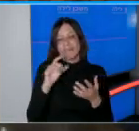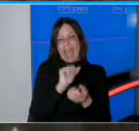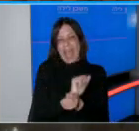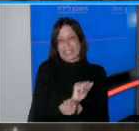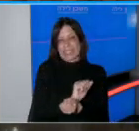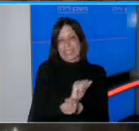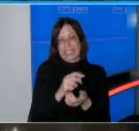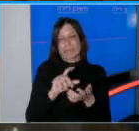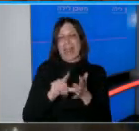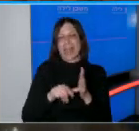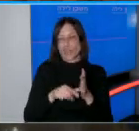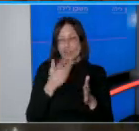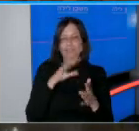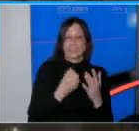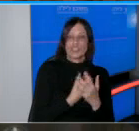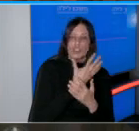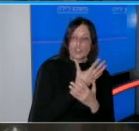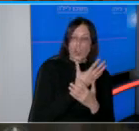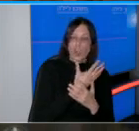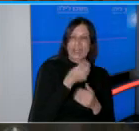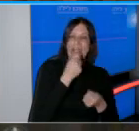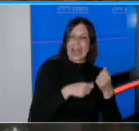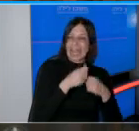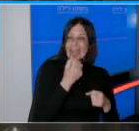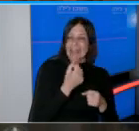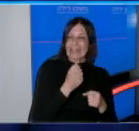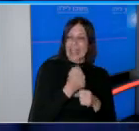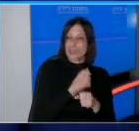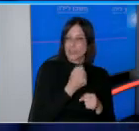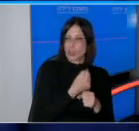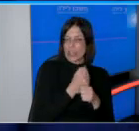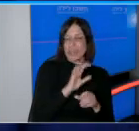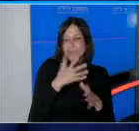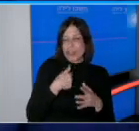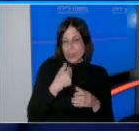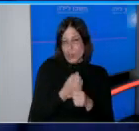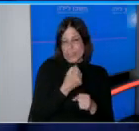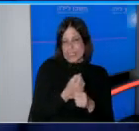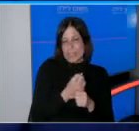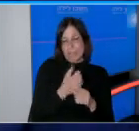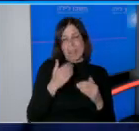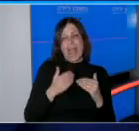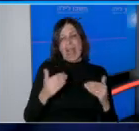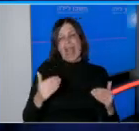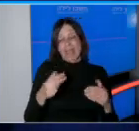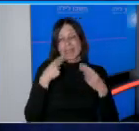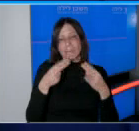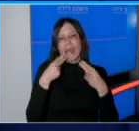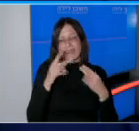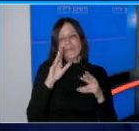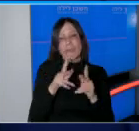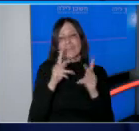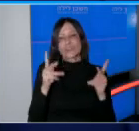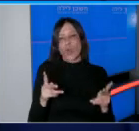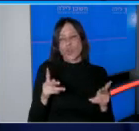אלקטרונים, דרך שיקום כלכלי תעסוקתי, שזה מה שאנחנו עושות לנפגעות אלימות, הרחבה של מענים וגם פתרונות יצירתיים חדשים,